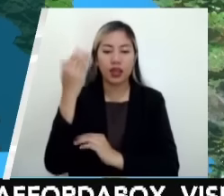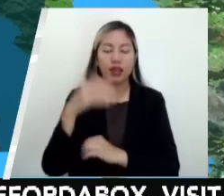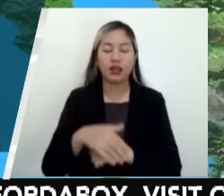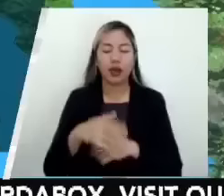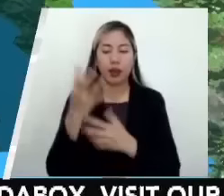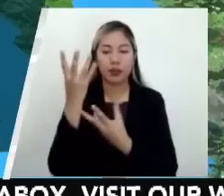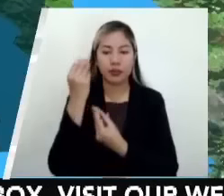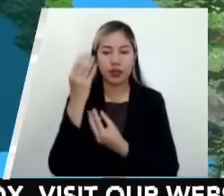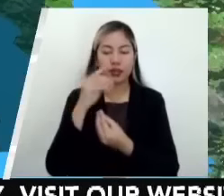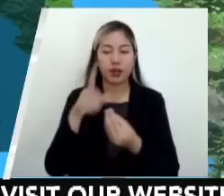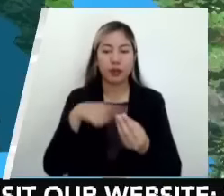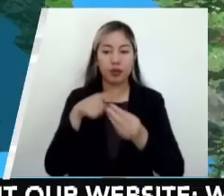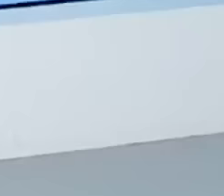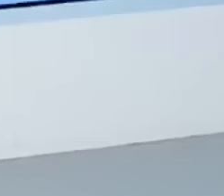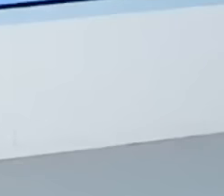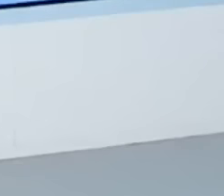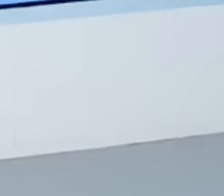Hulyan.